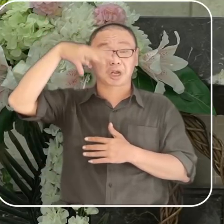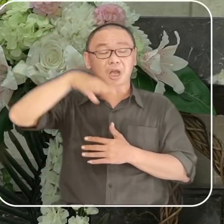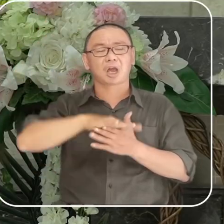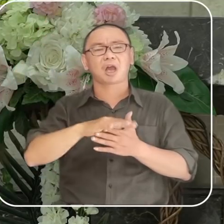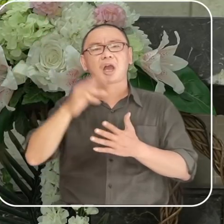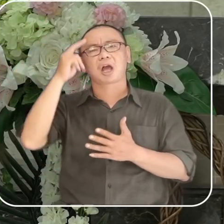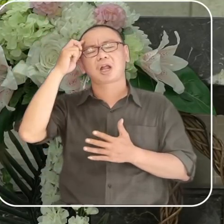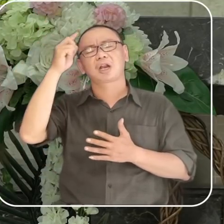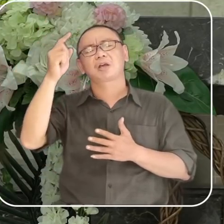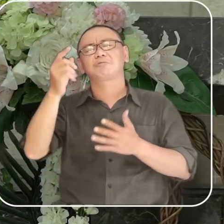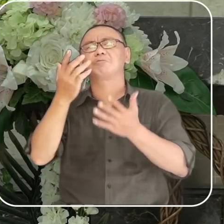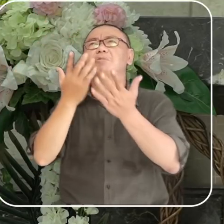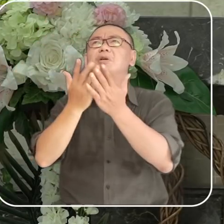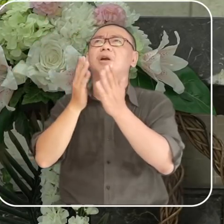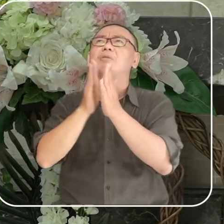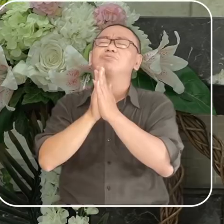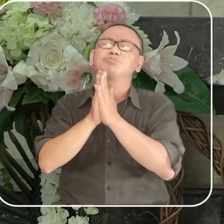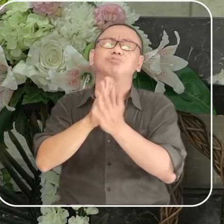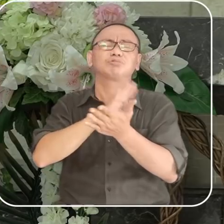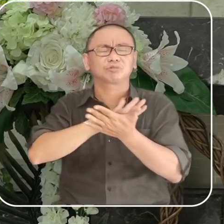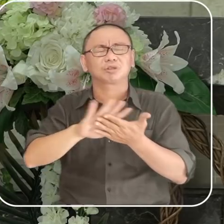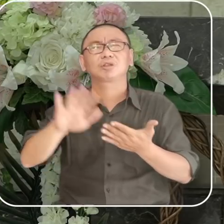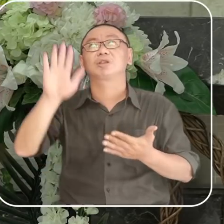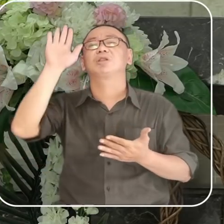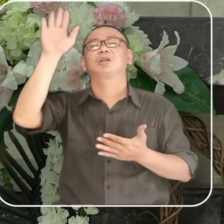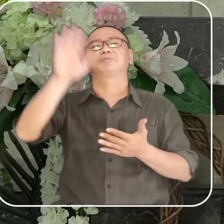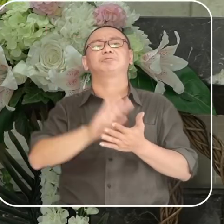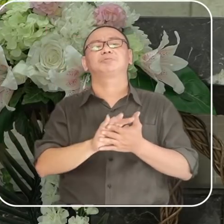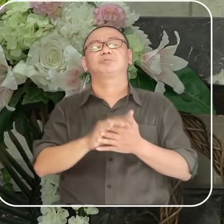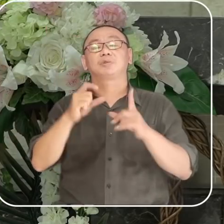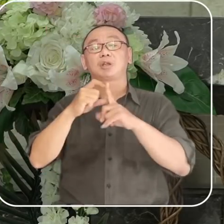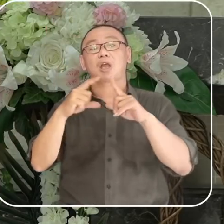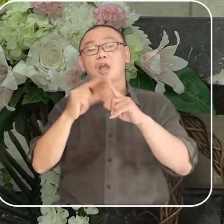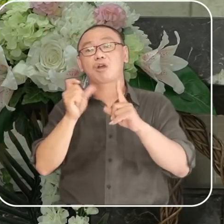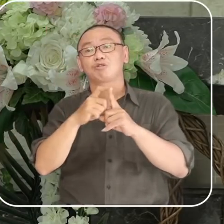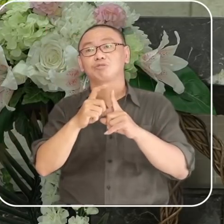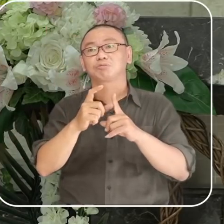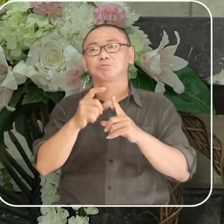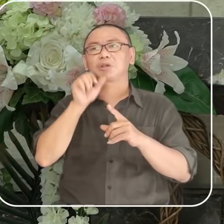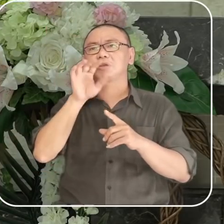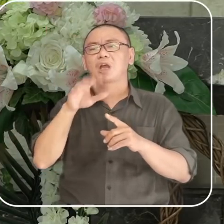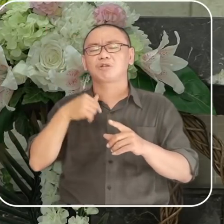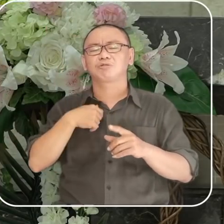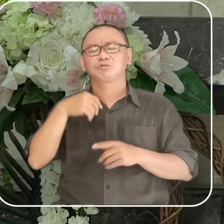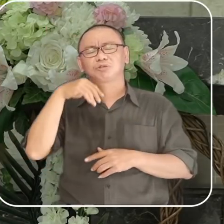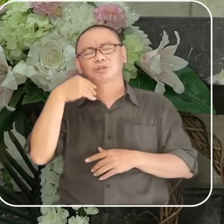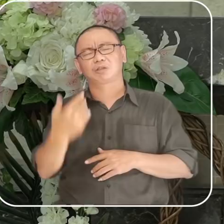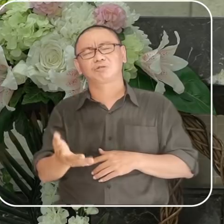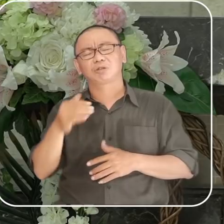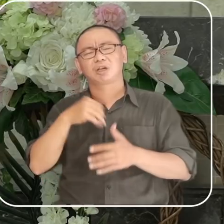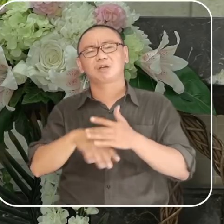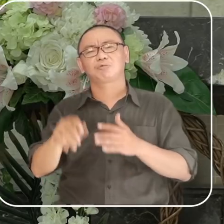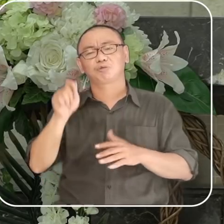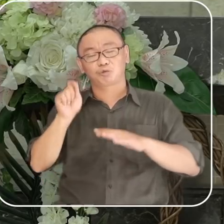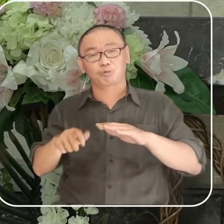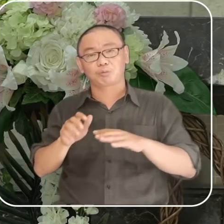belas kasihan dan pengampunannya. Sehingga Daud berkata, lebih baik aku jatuh dalam hukuman tangan